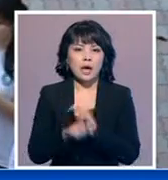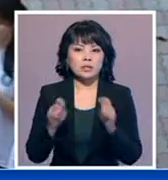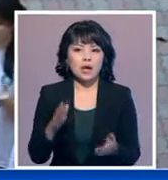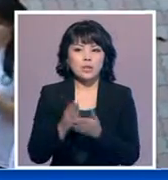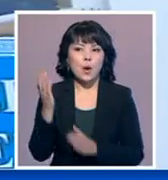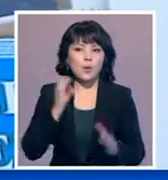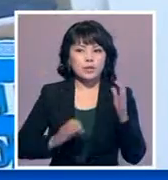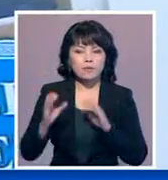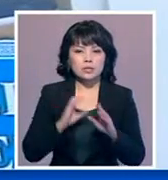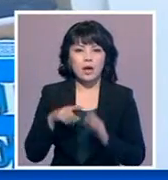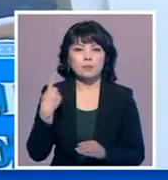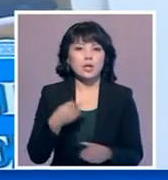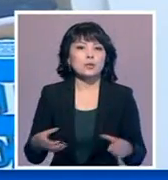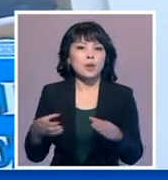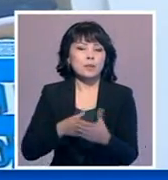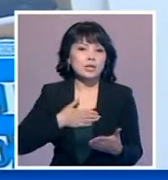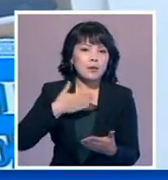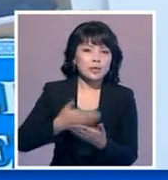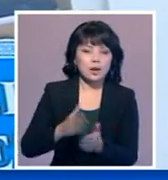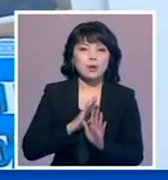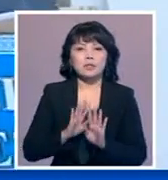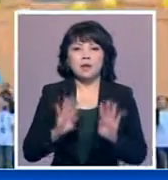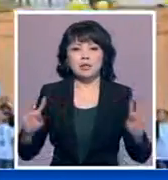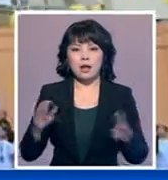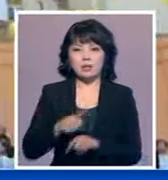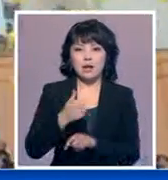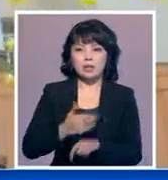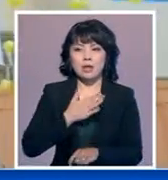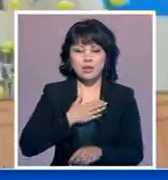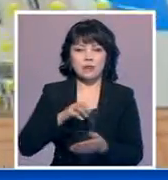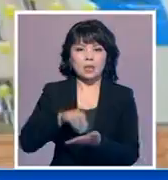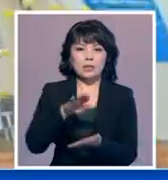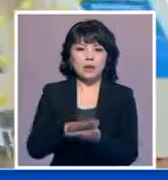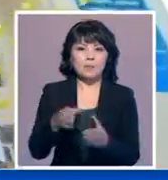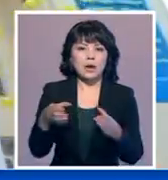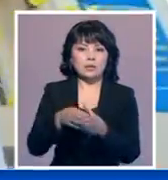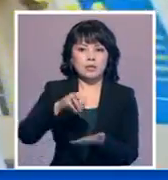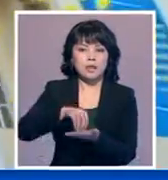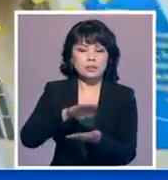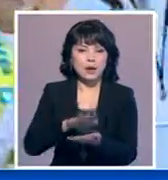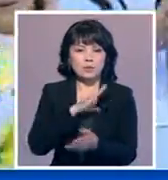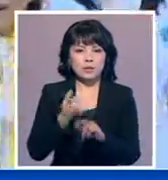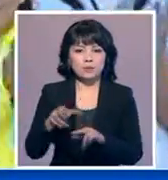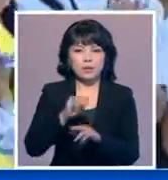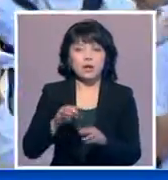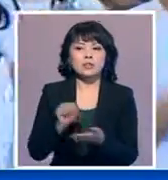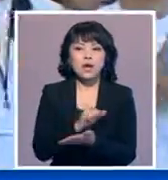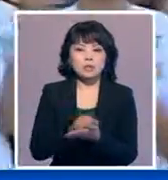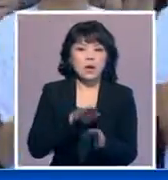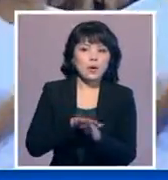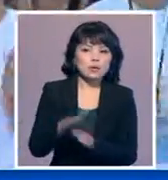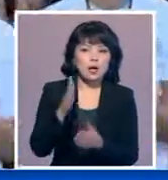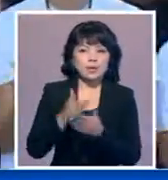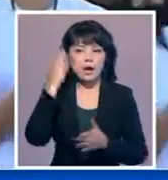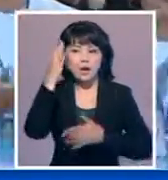алдына шыққан бір топ белсенділер қаз-қатар тізіліп бас партияның атын жазды. Доктринадағы басымдықтар орындалсын деген ниетте арман тілектерін